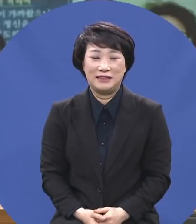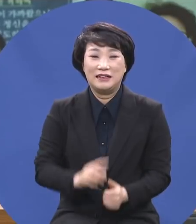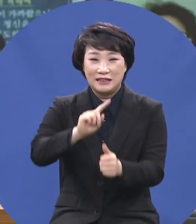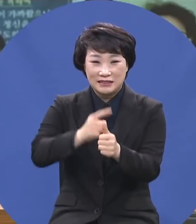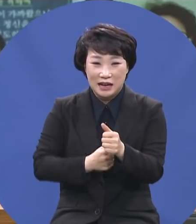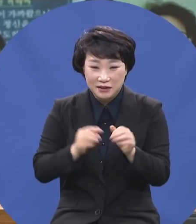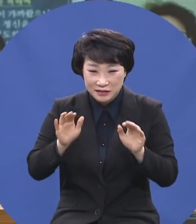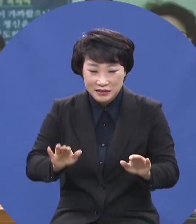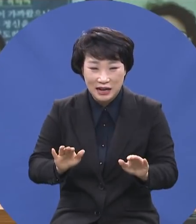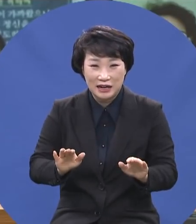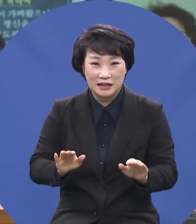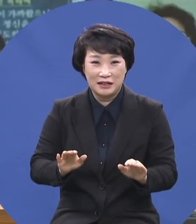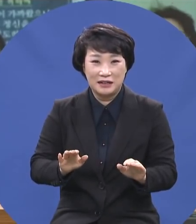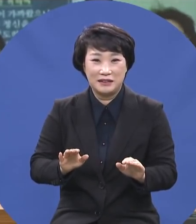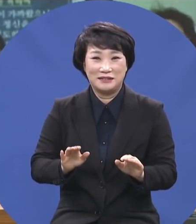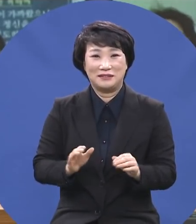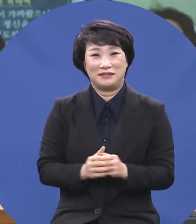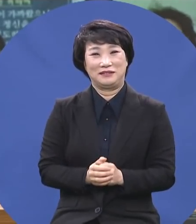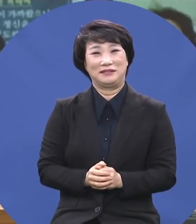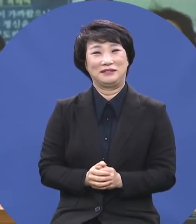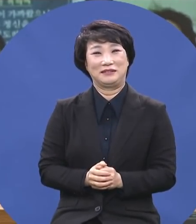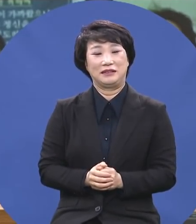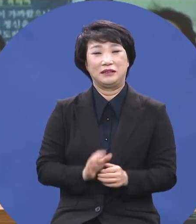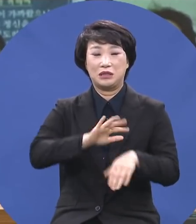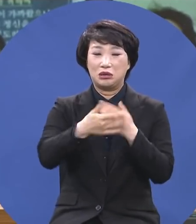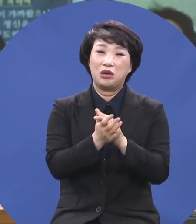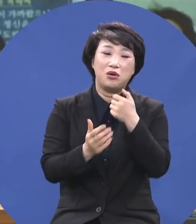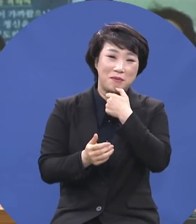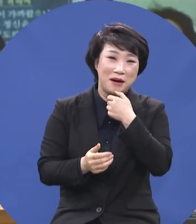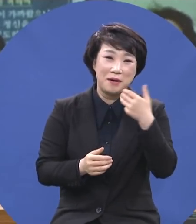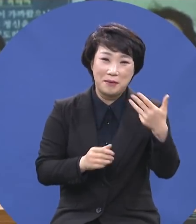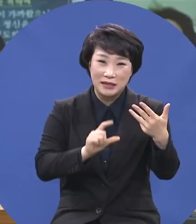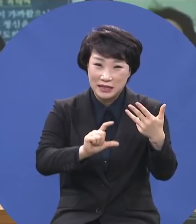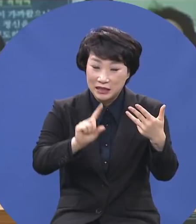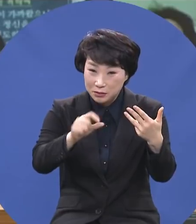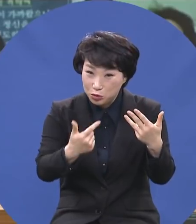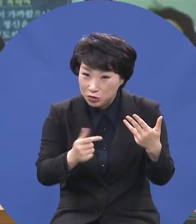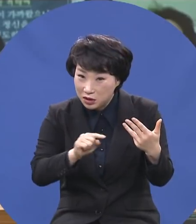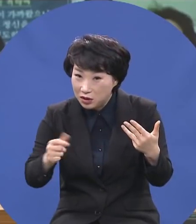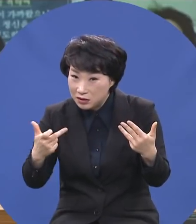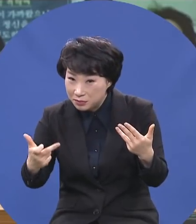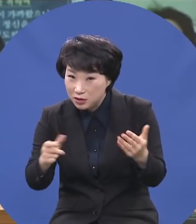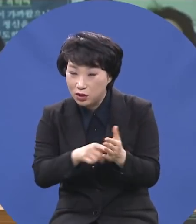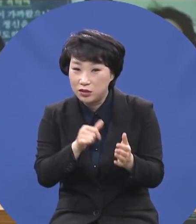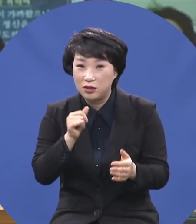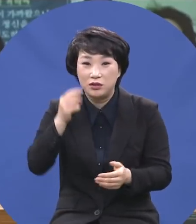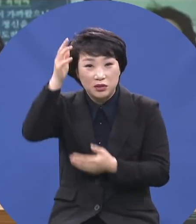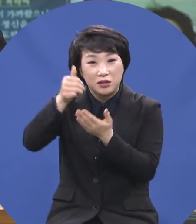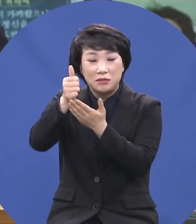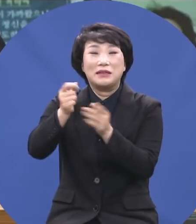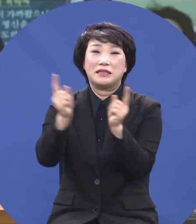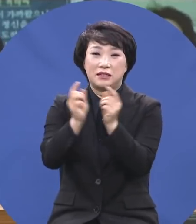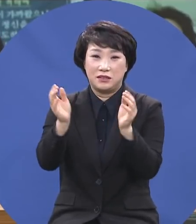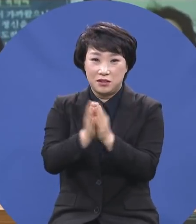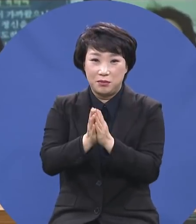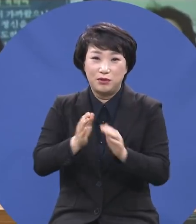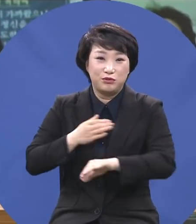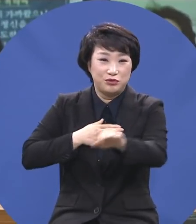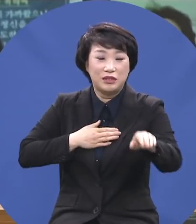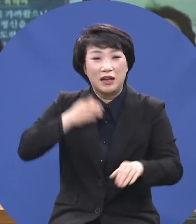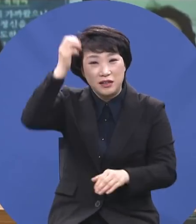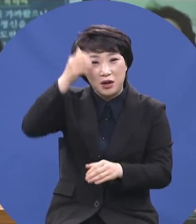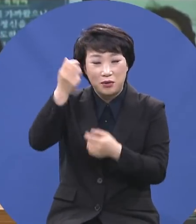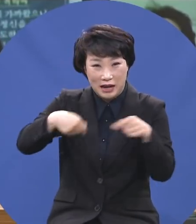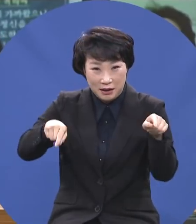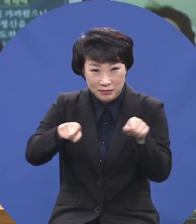그래서 보세요. 로마서 8장 16절 10절에 성령이 친히 우리